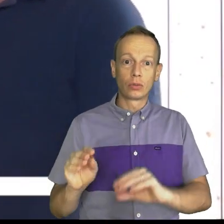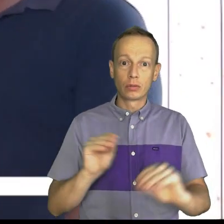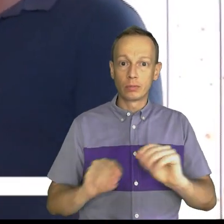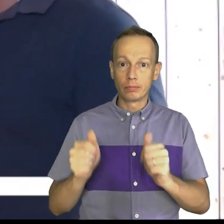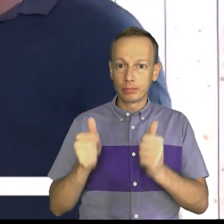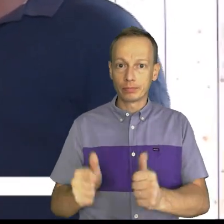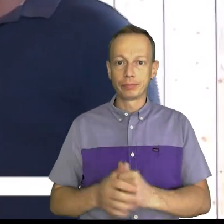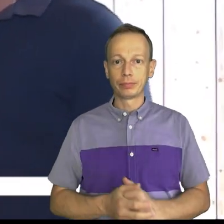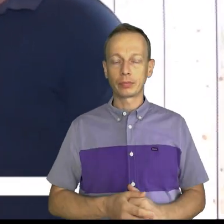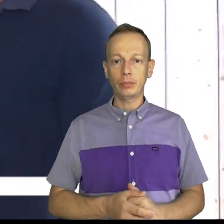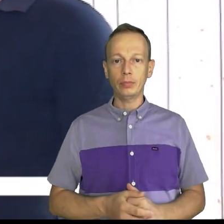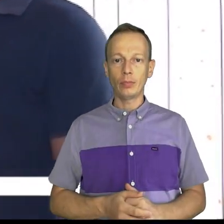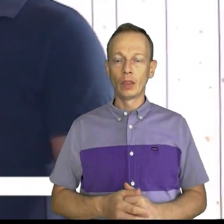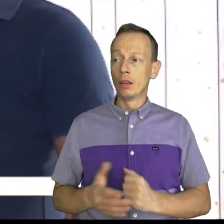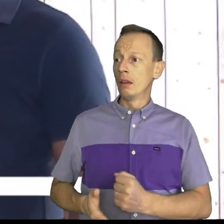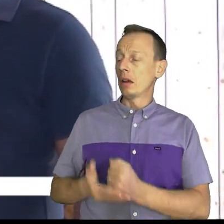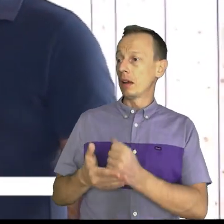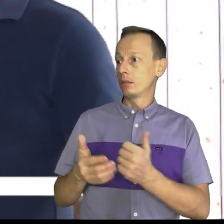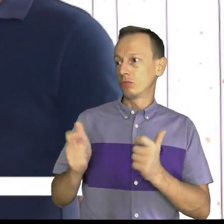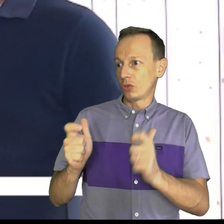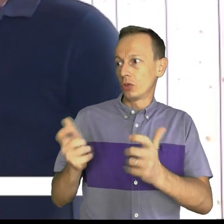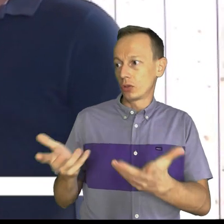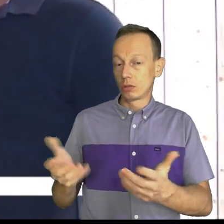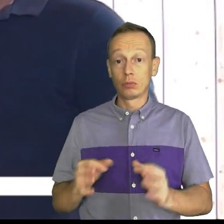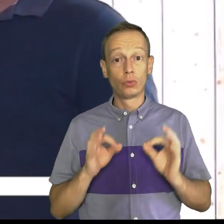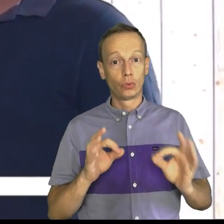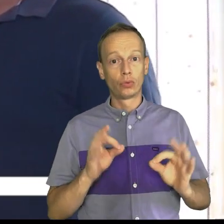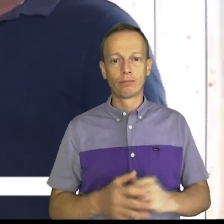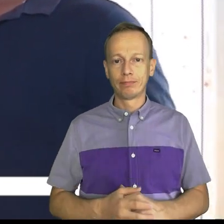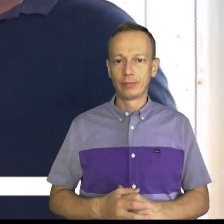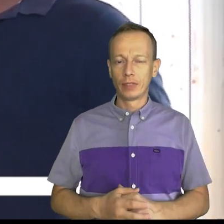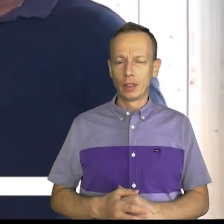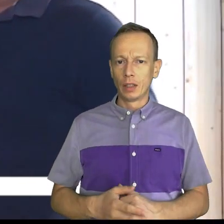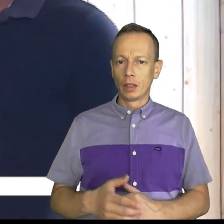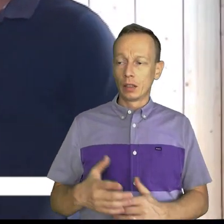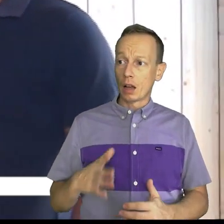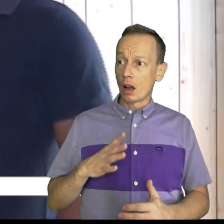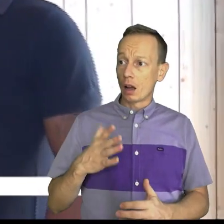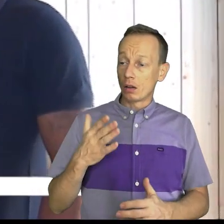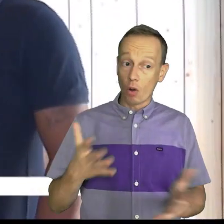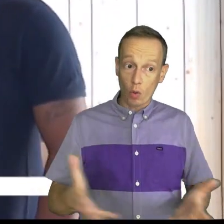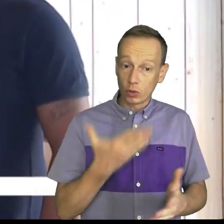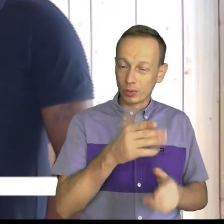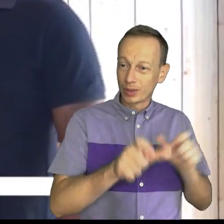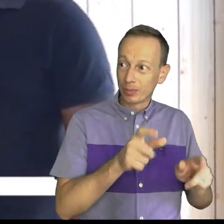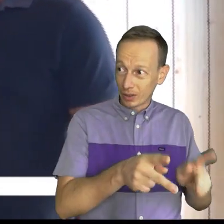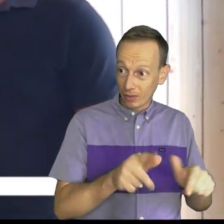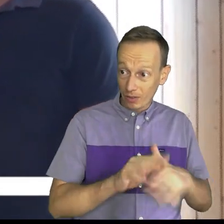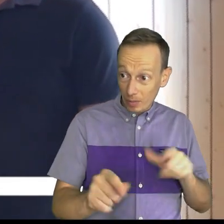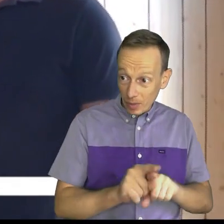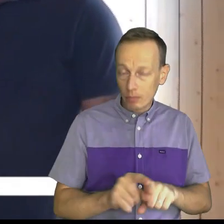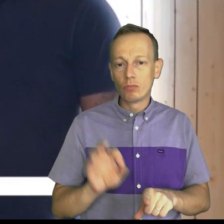Donc, du coup, elle a bénéficié une fois que c'est terminé la chambre. On imagine que c'est une aide providentielle pour vous ? Exactement, c'est bien ça. Est-ce que vous appelez d'être